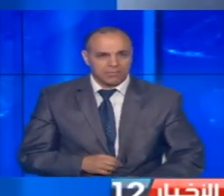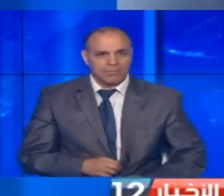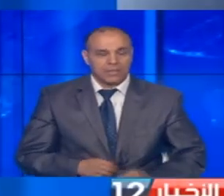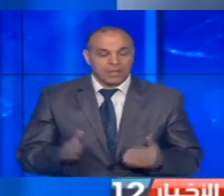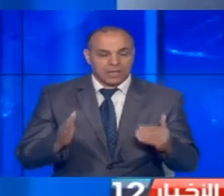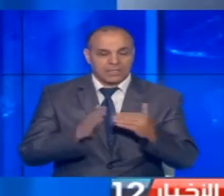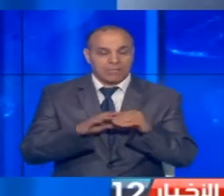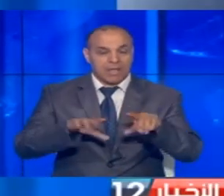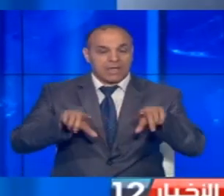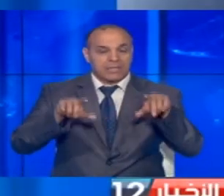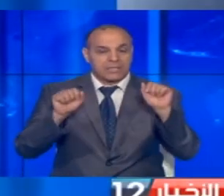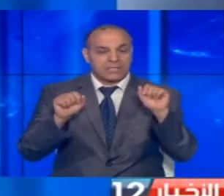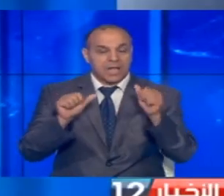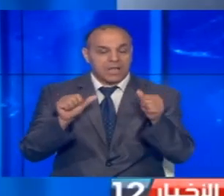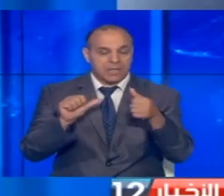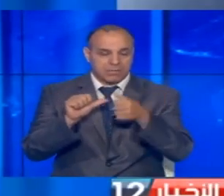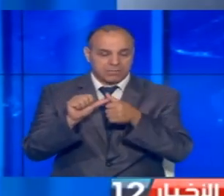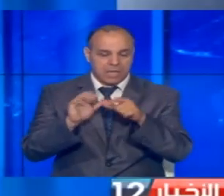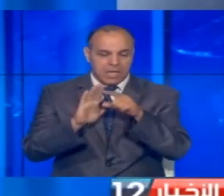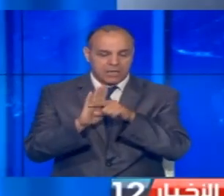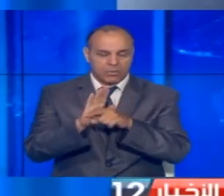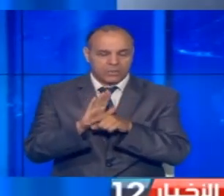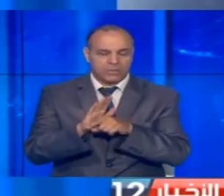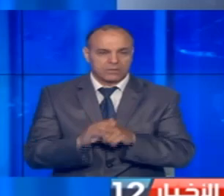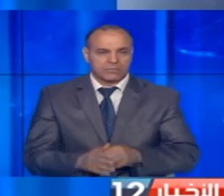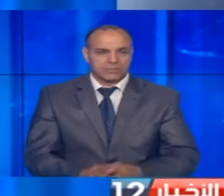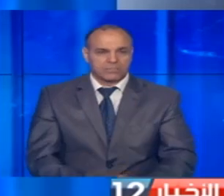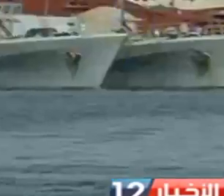ختم النشرة مشاهدينا، وهذا تذكير بالعناوين.